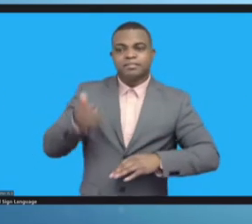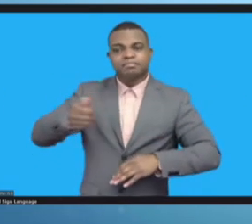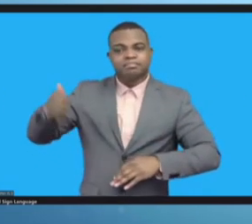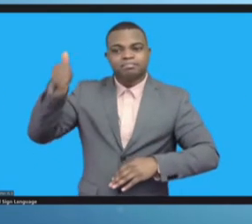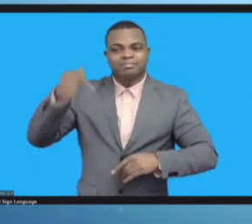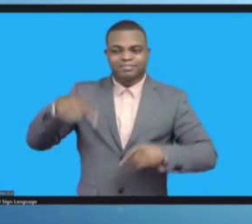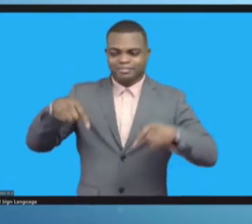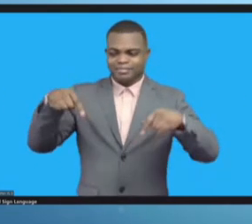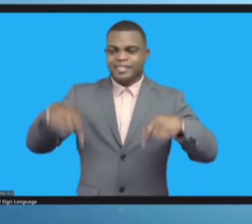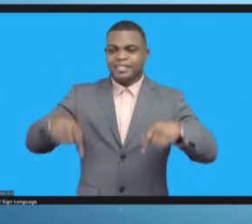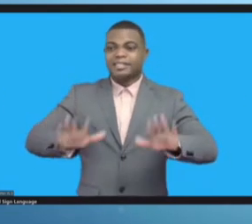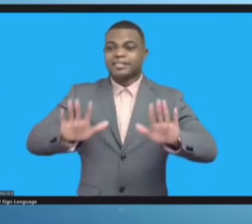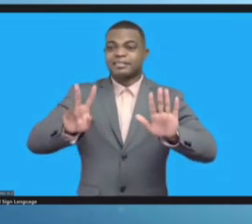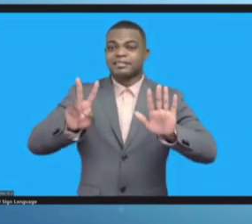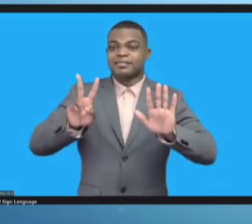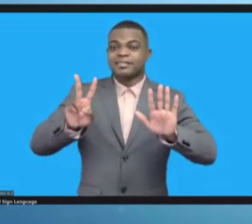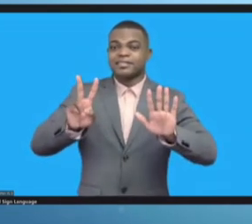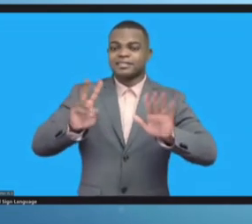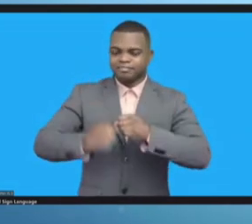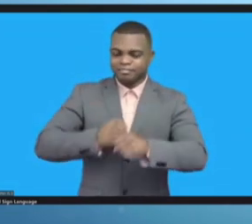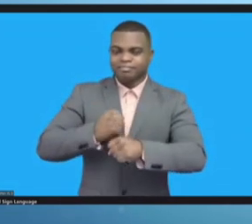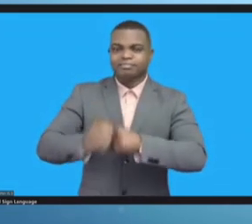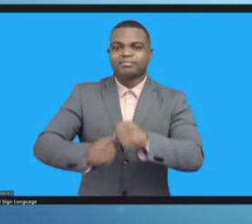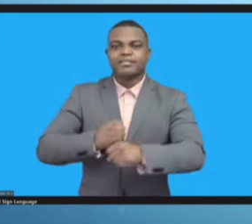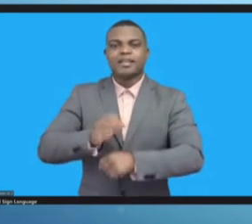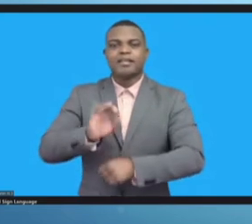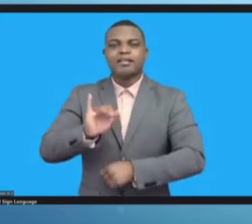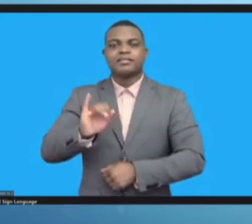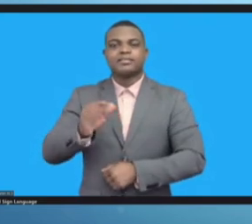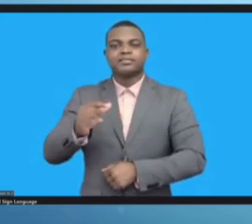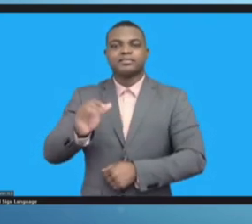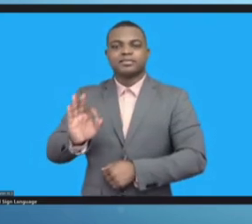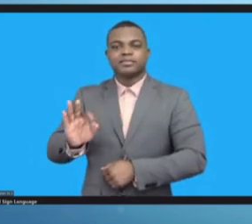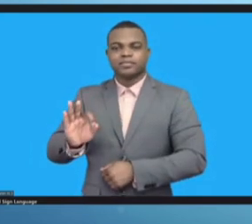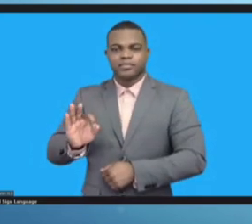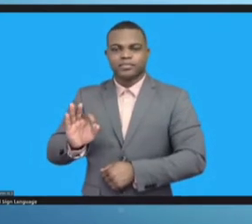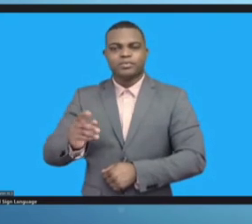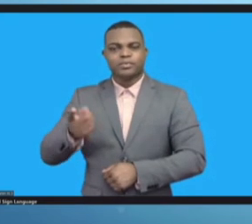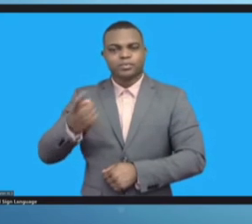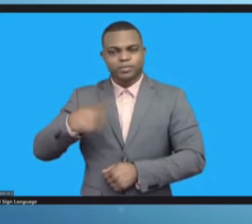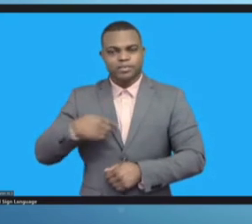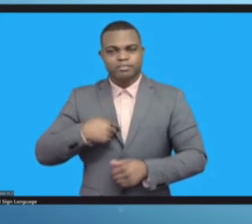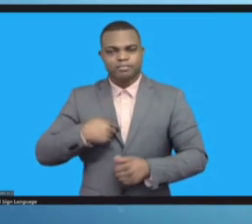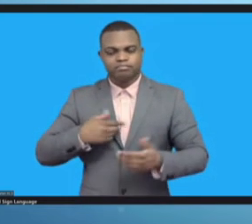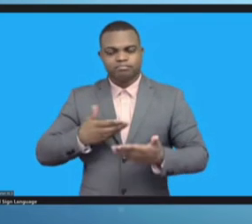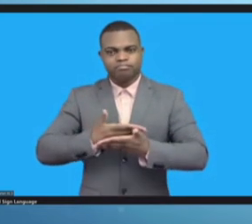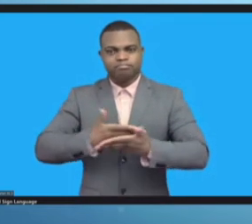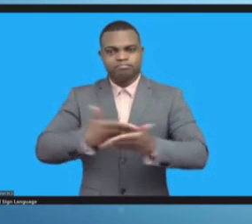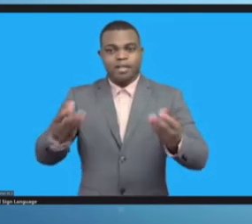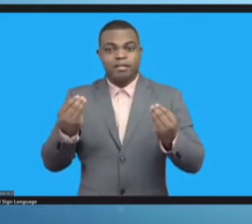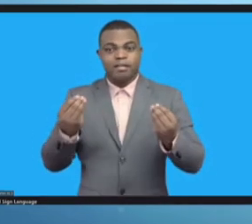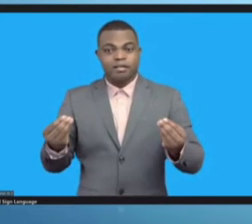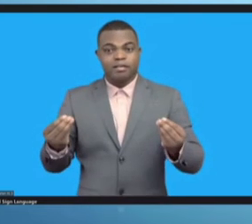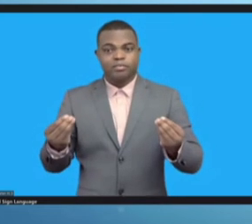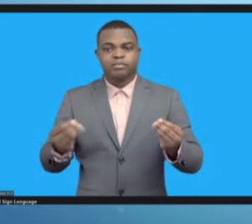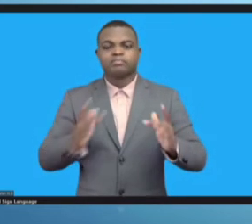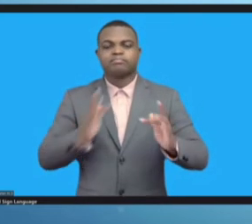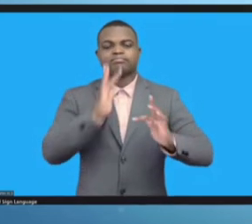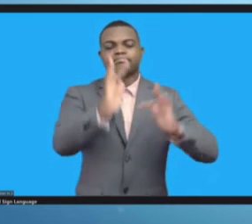maximiser la participation de toutes les parties prenantes ici à Addis Abeba, tout comme ceux qui sont